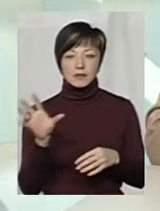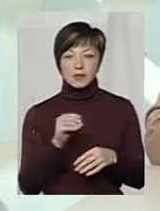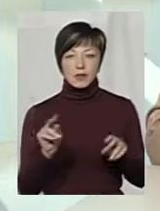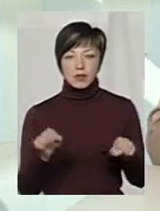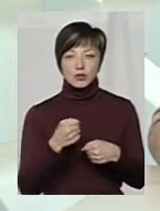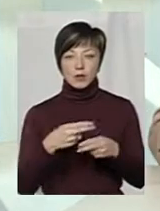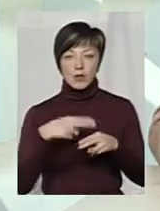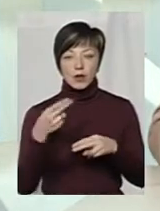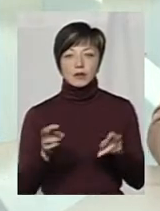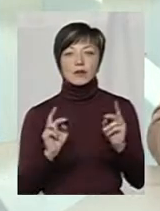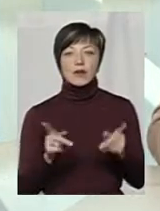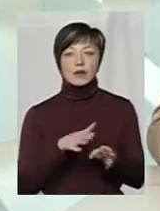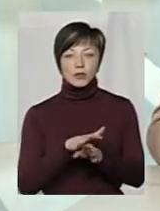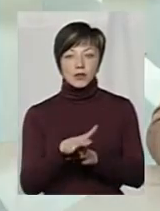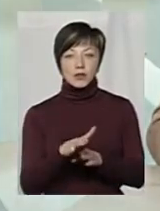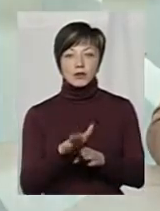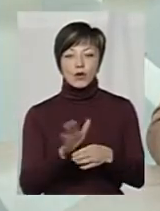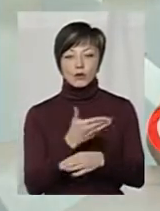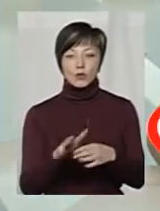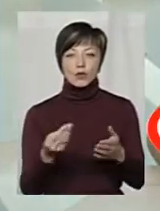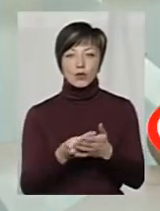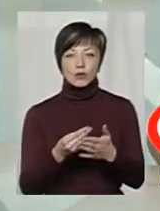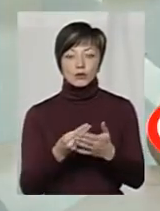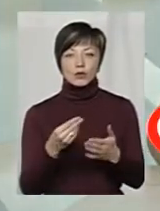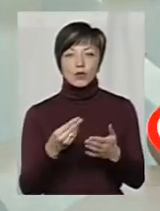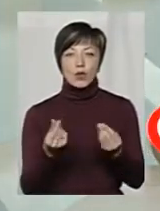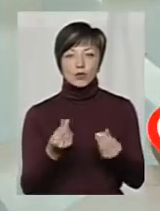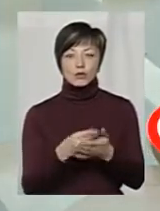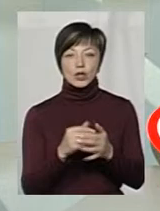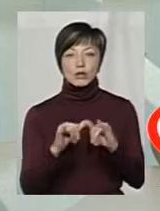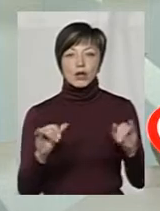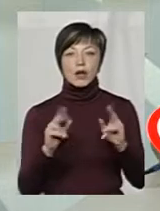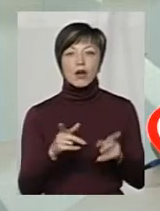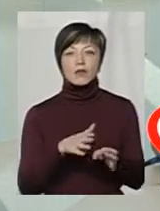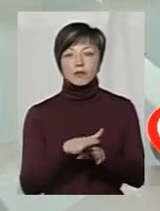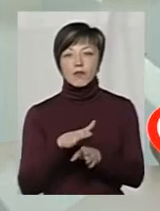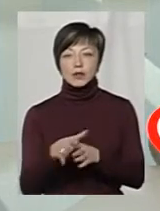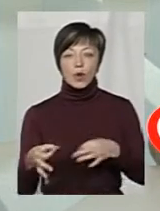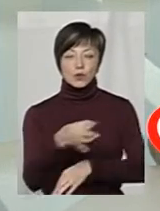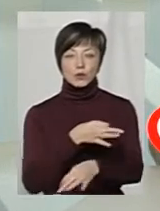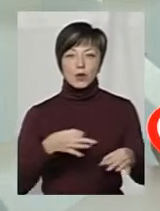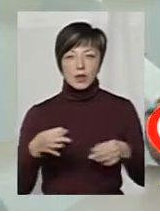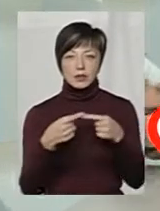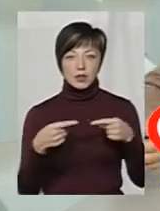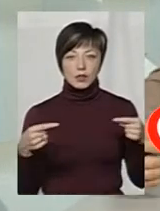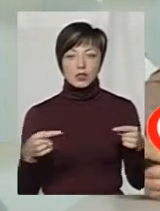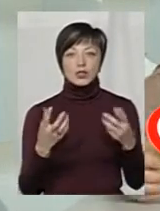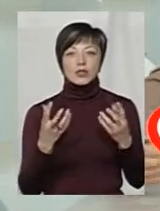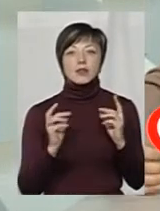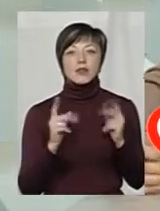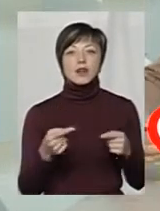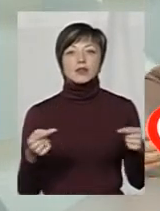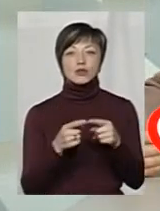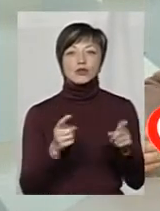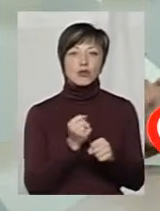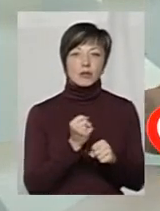покрити. Яким чином відбувається саме розподіл коштів з бюджету розвитку? Як відбуваються якісь консультації, обговорення і так далі? Тобто, як визначають,